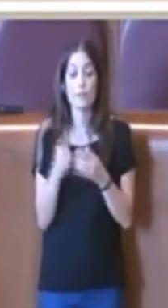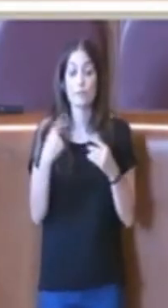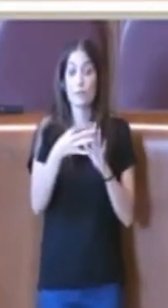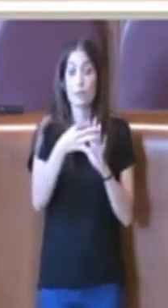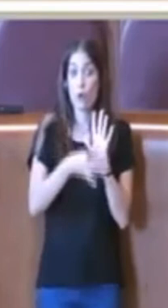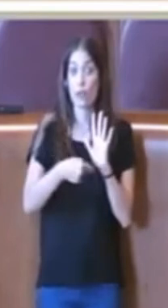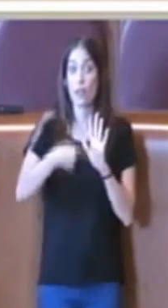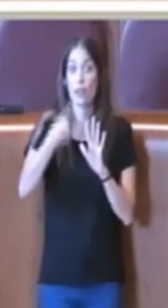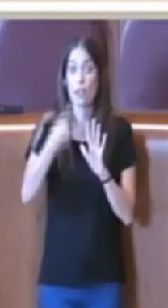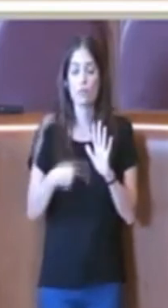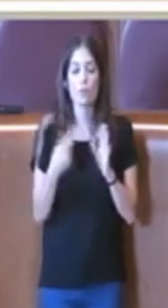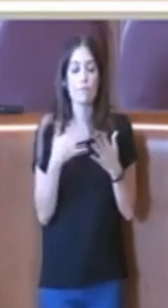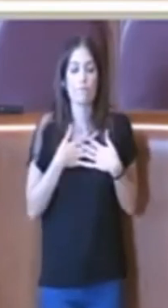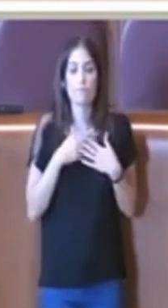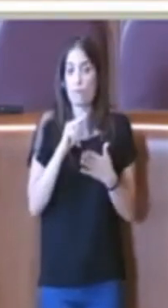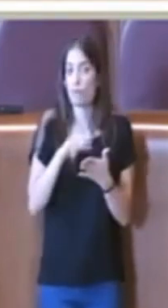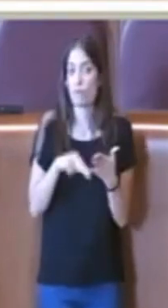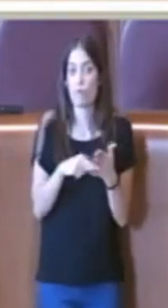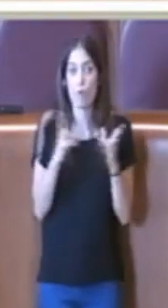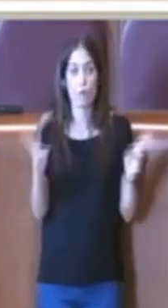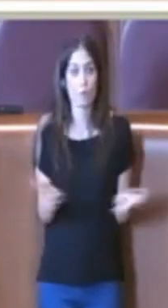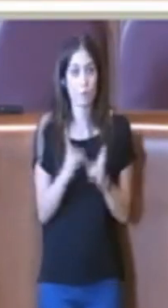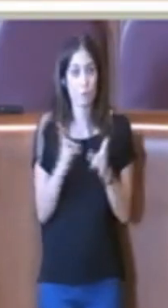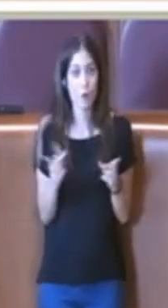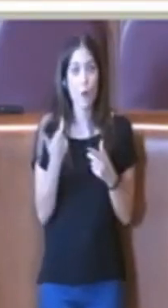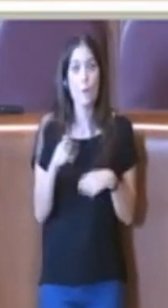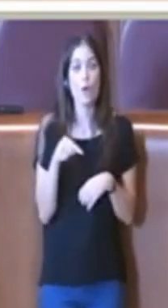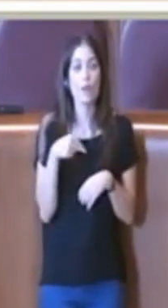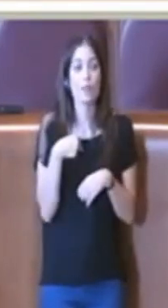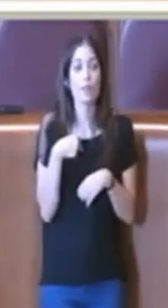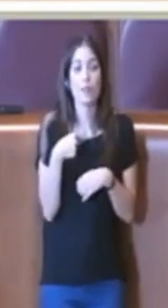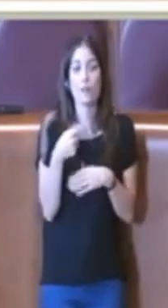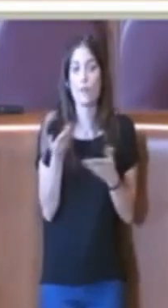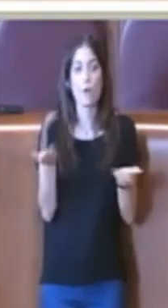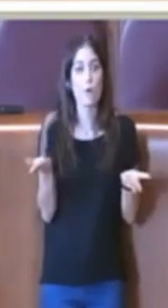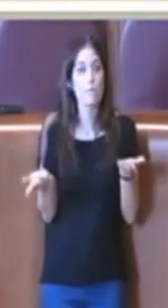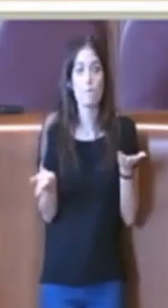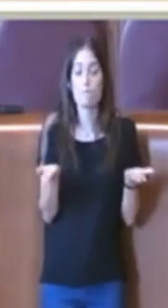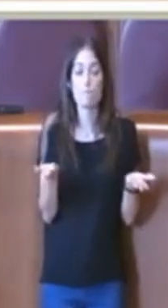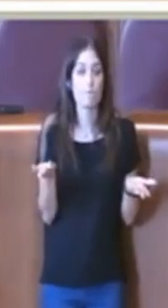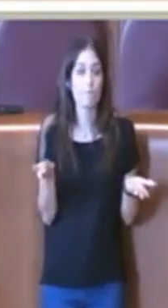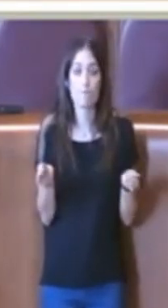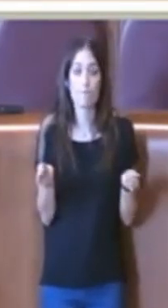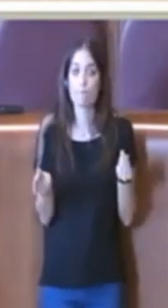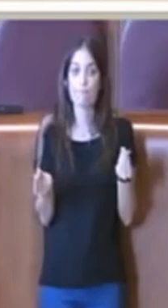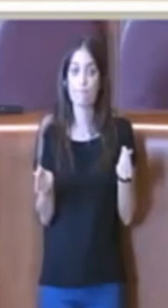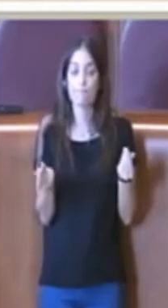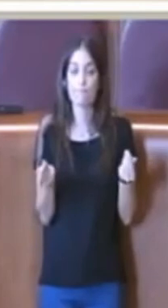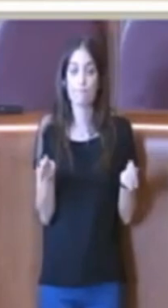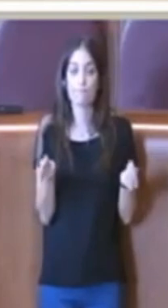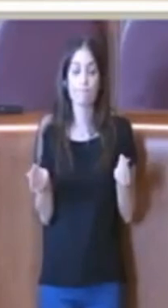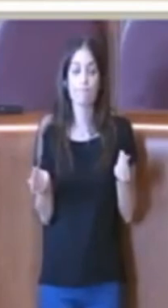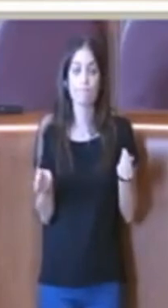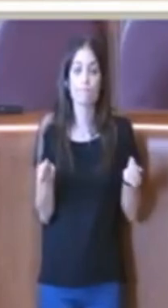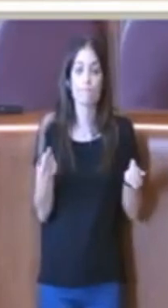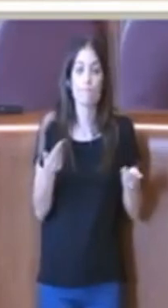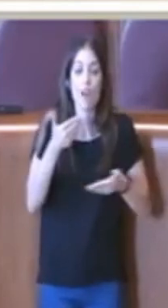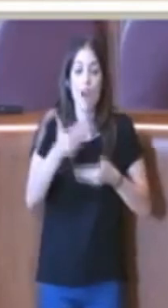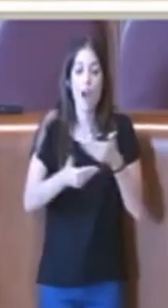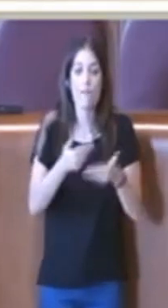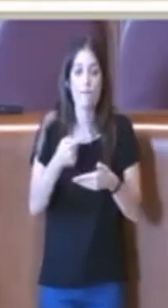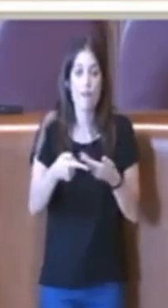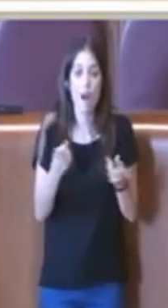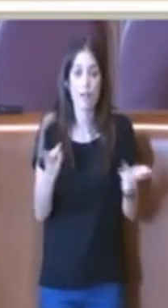giorno oggettivamente non è votabile perché attualmente non si può non si può non si può portare avanti